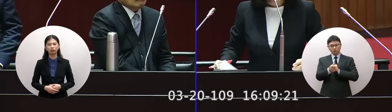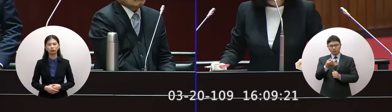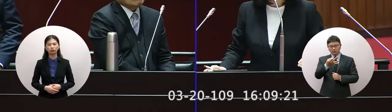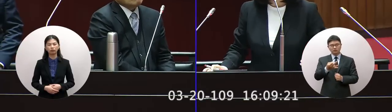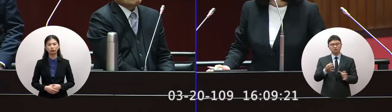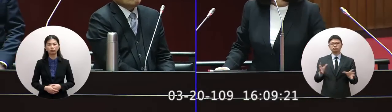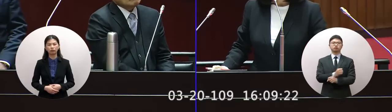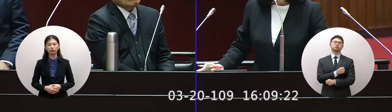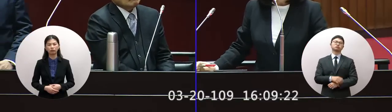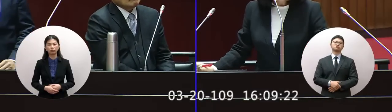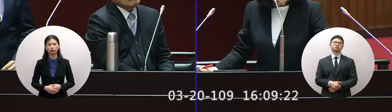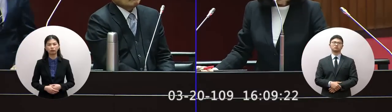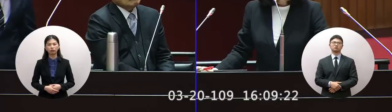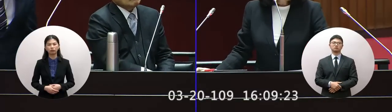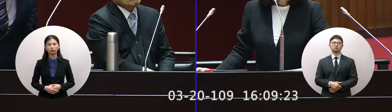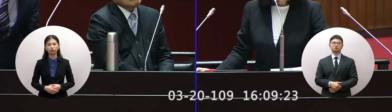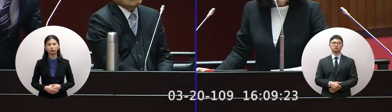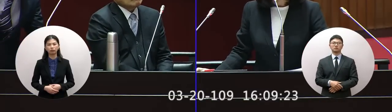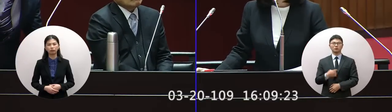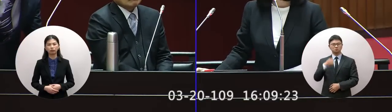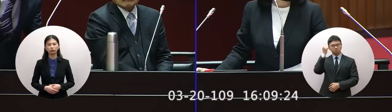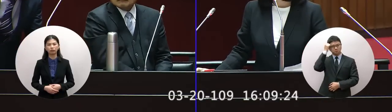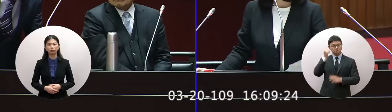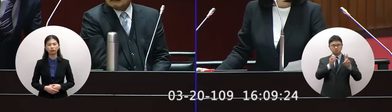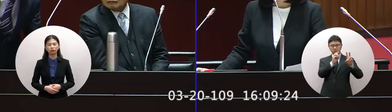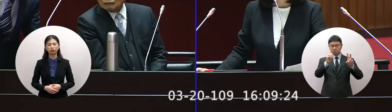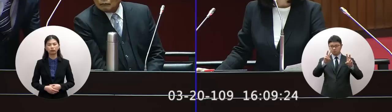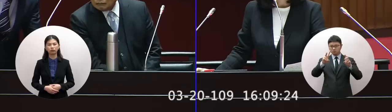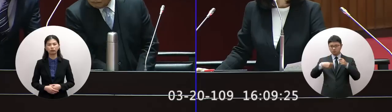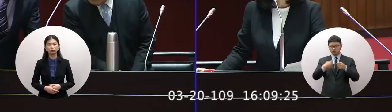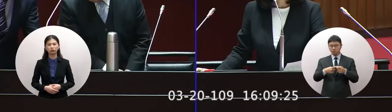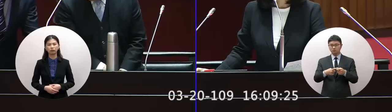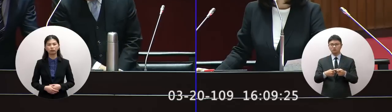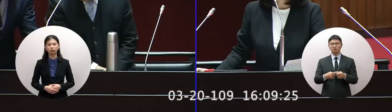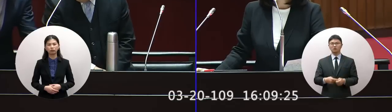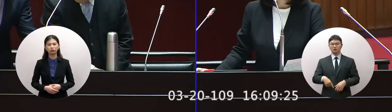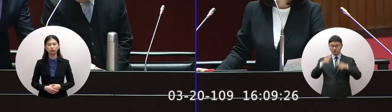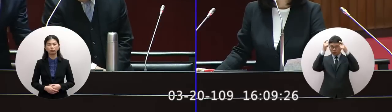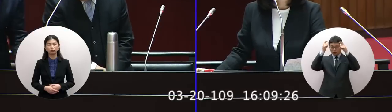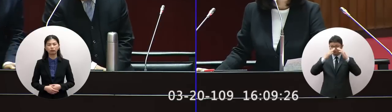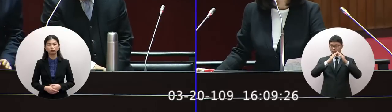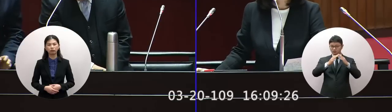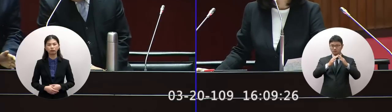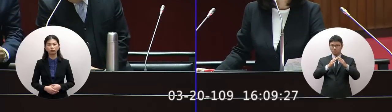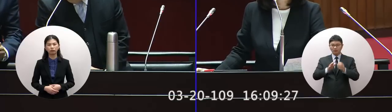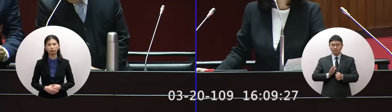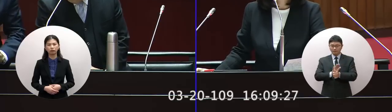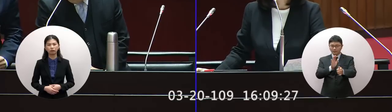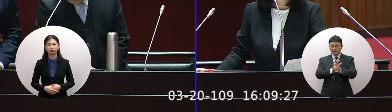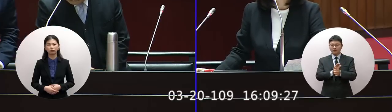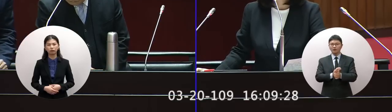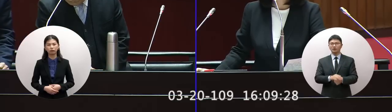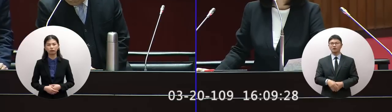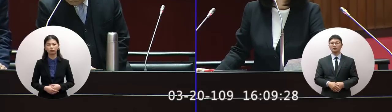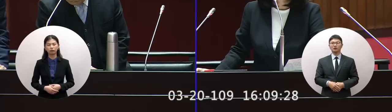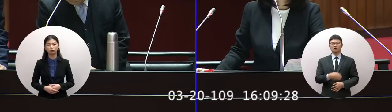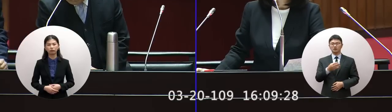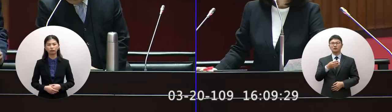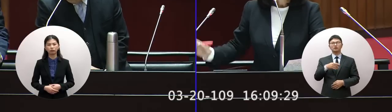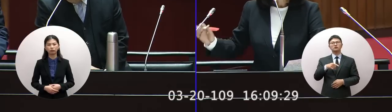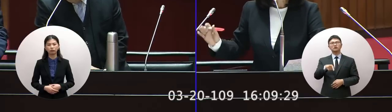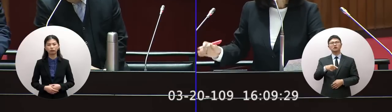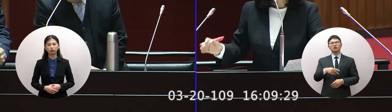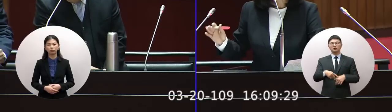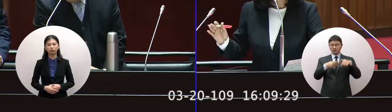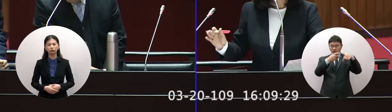化为乌有了。而我也记得在2012年的时候，高雄市它推动了人武产业园区，